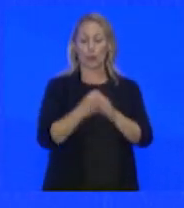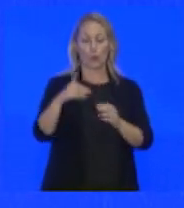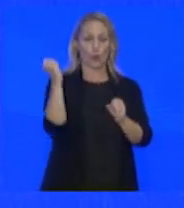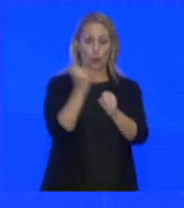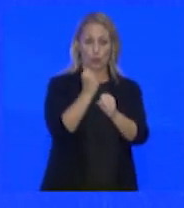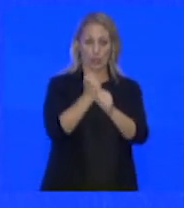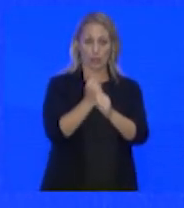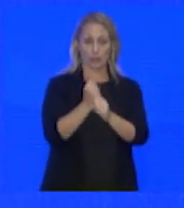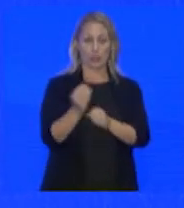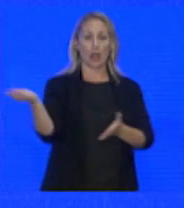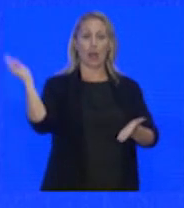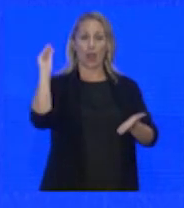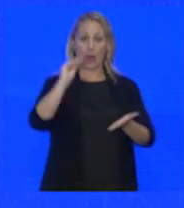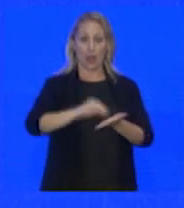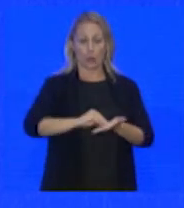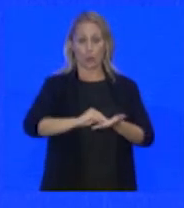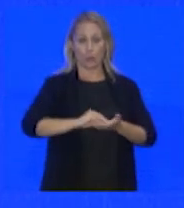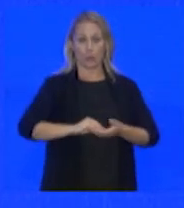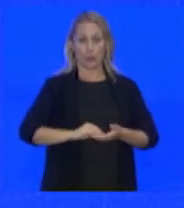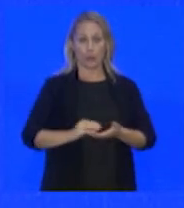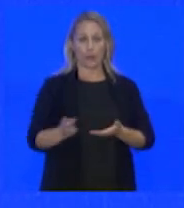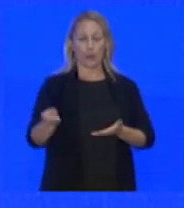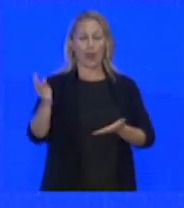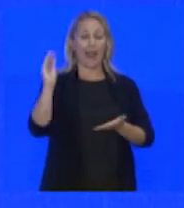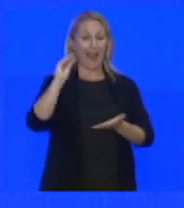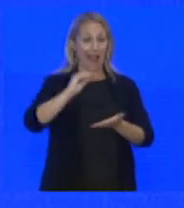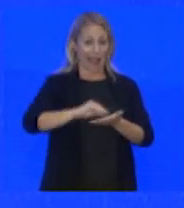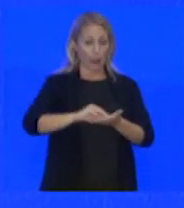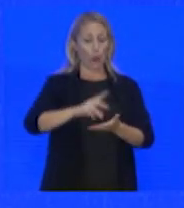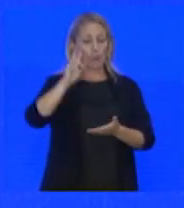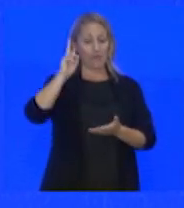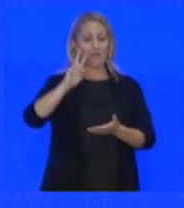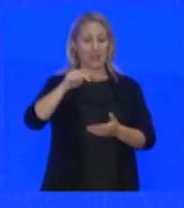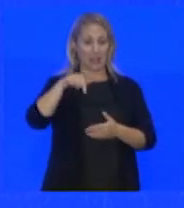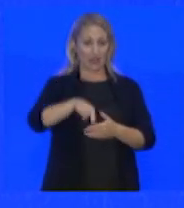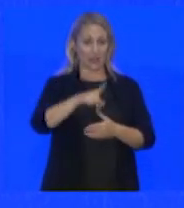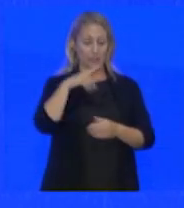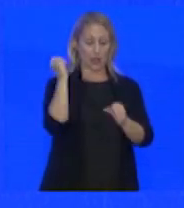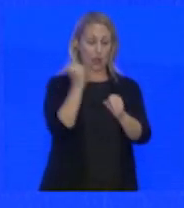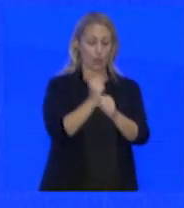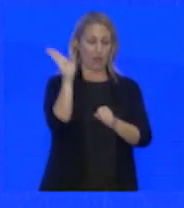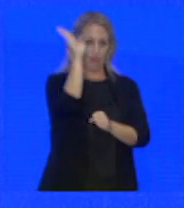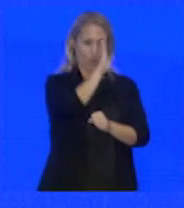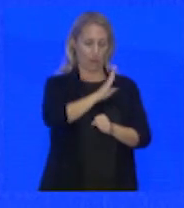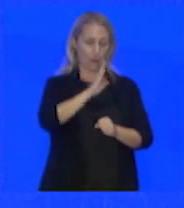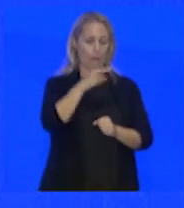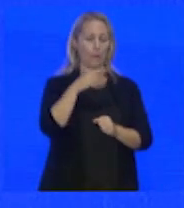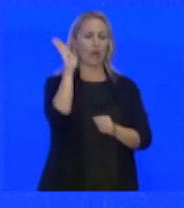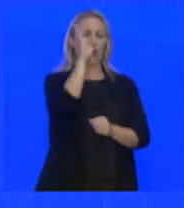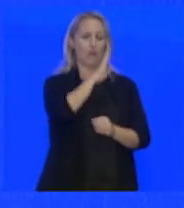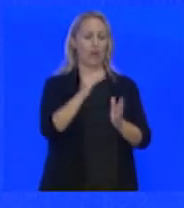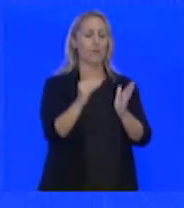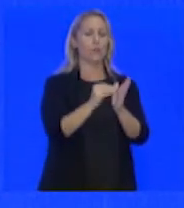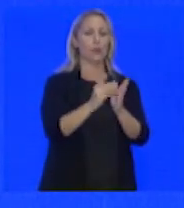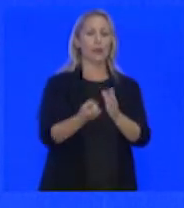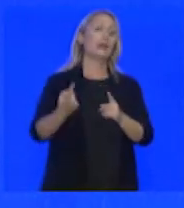αναγνωρίζοντας το μεγάλο πρόβλημα της υποδηλωμένης εργασίας, αλλά και της κατάχρησης των